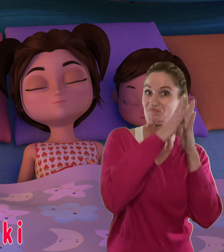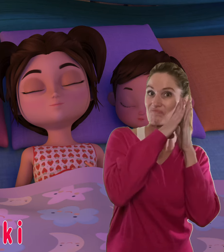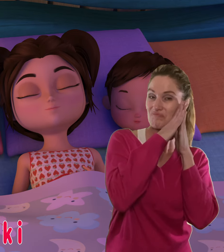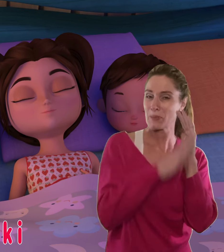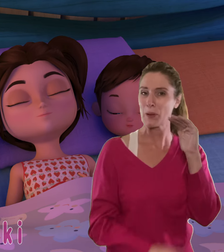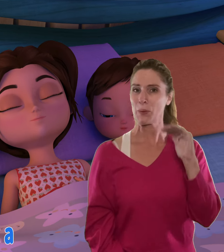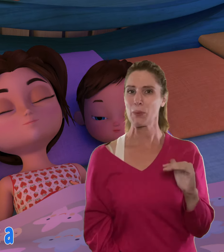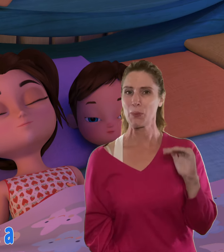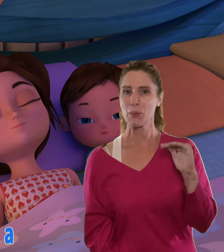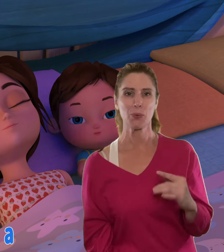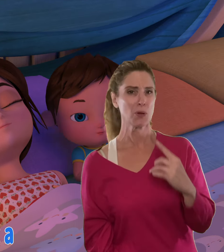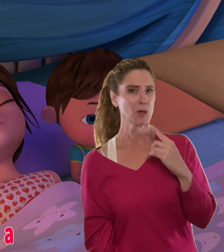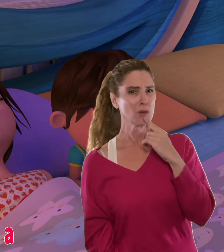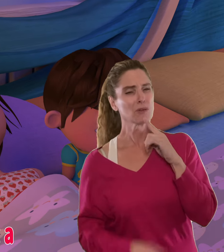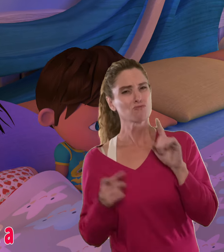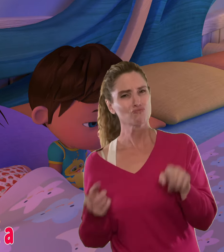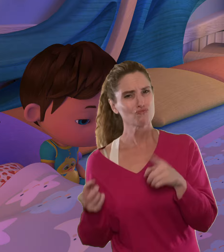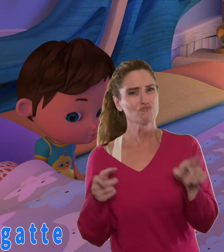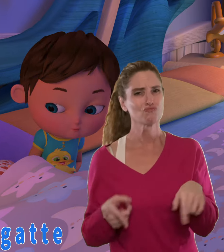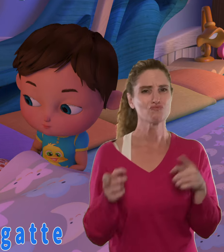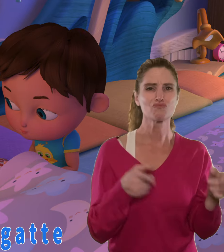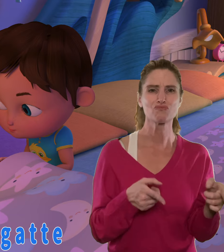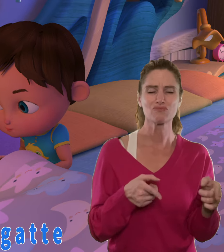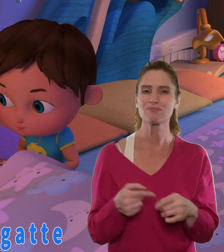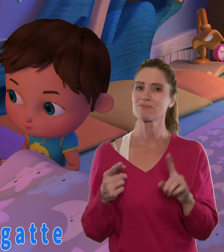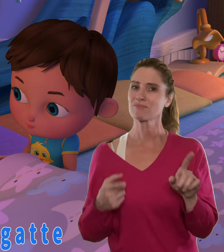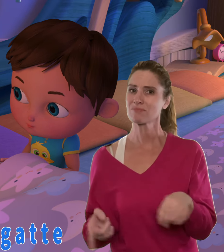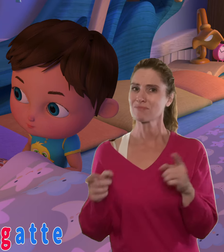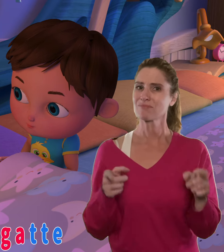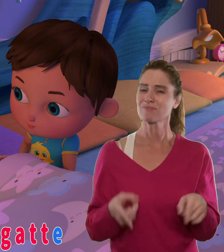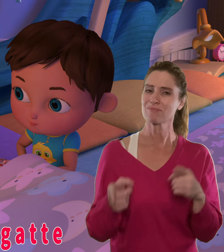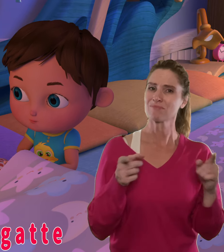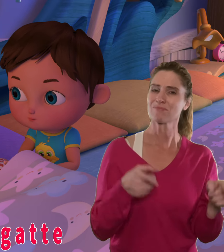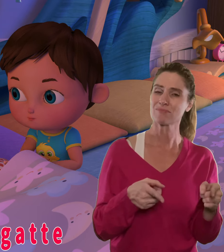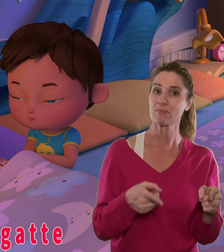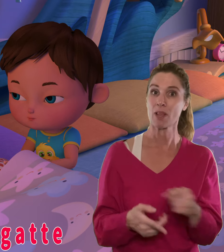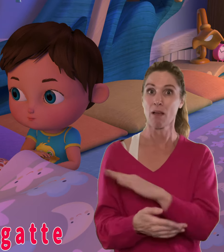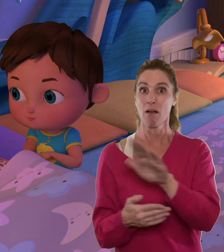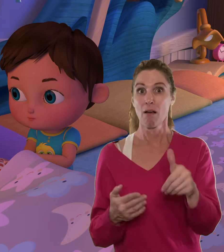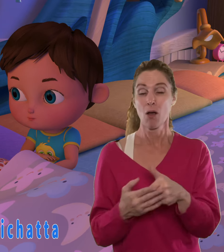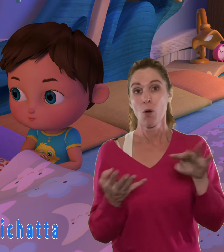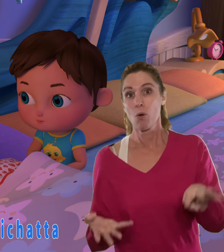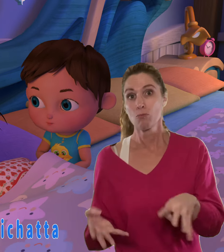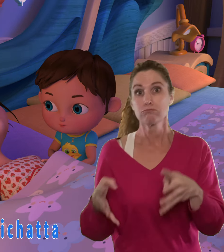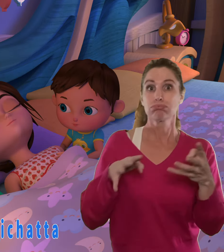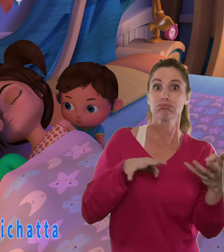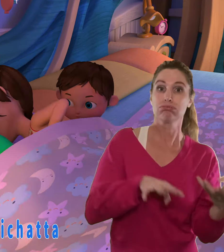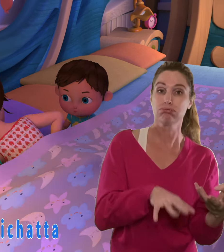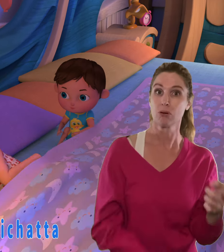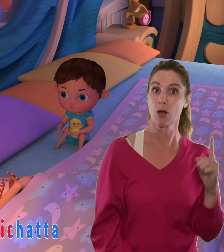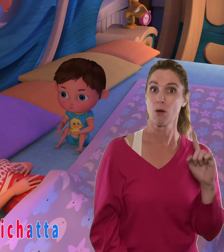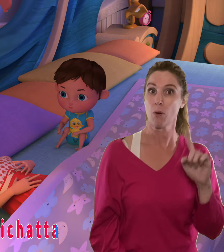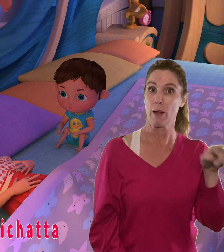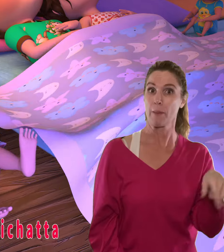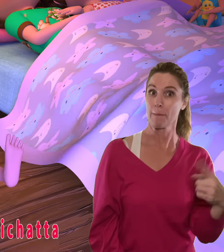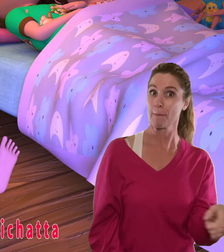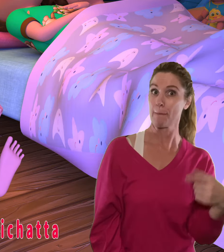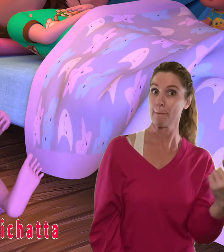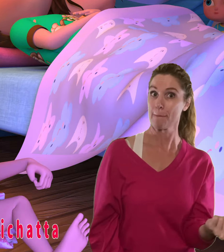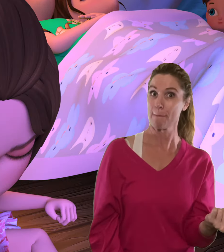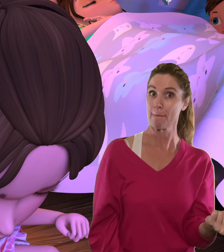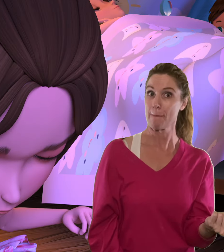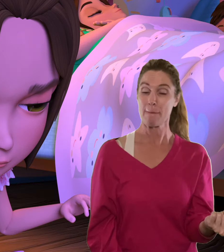ベッドにを引きちびちゃんが行った転がって転がって転がったら1